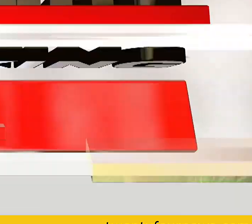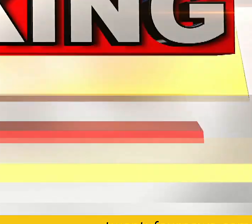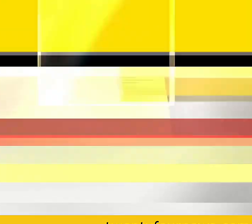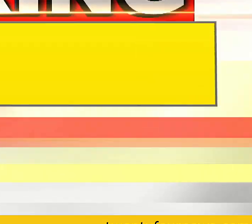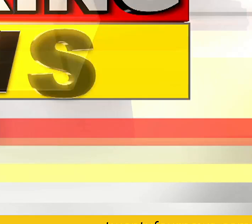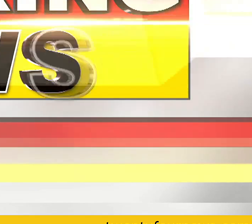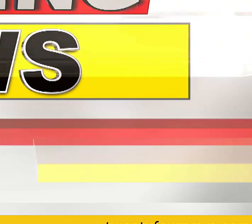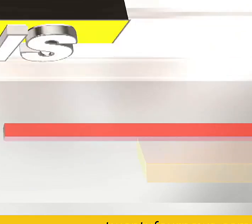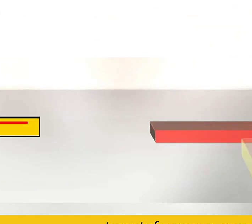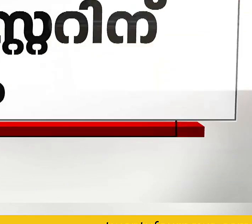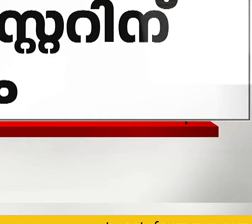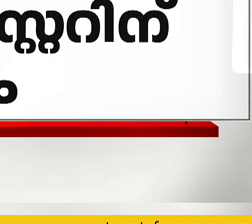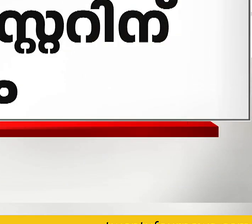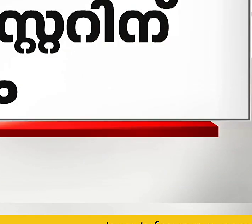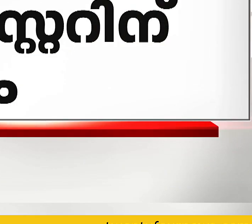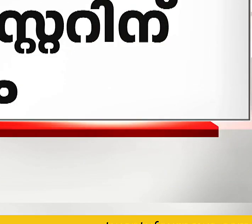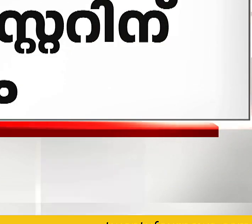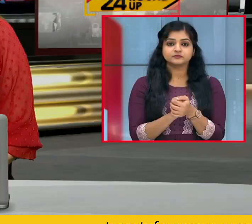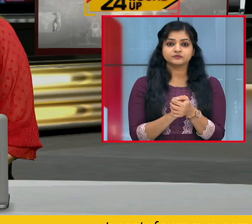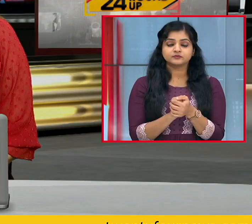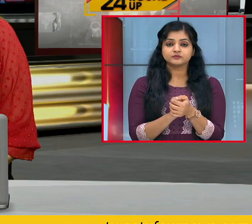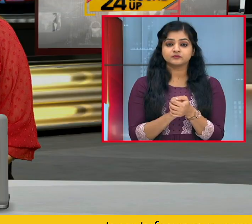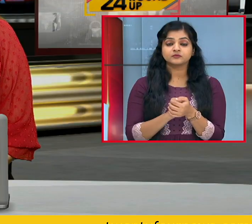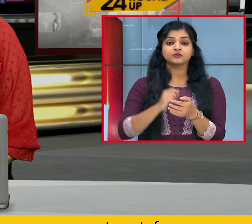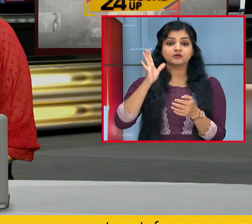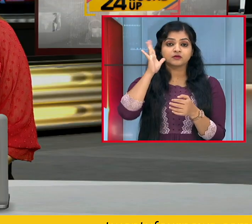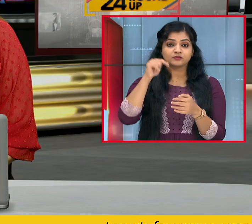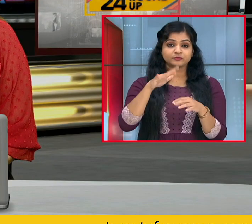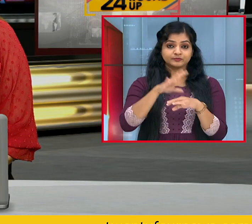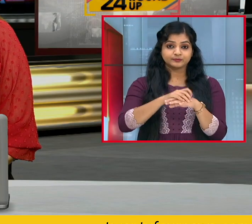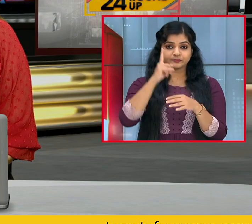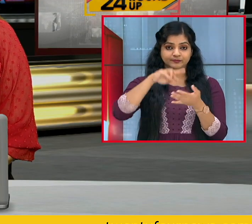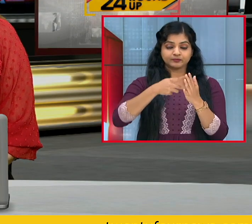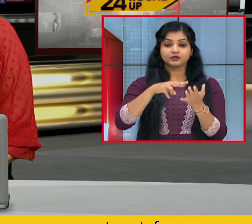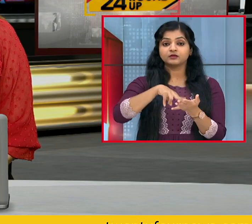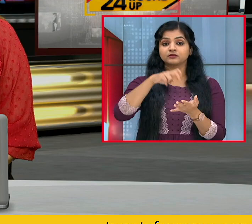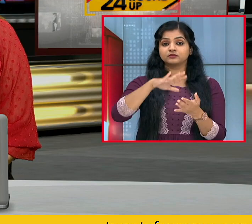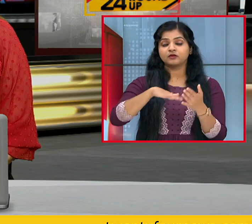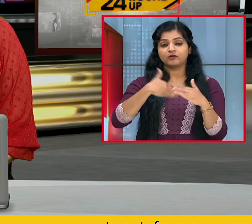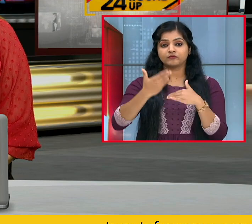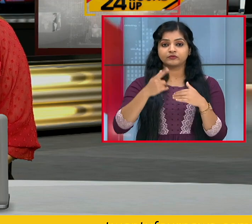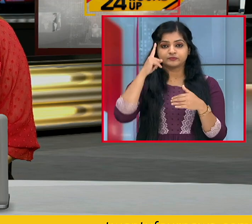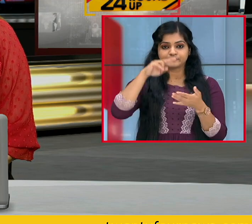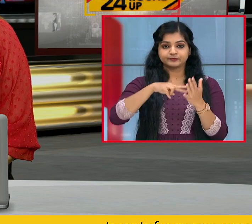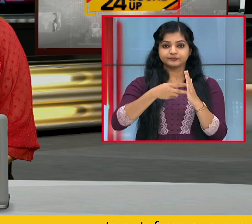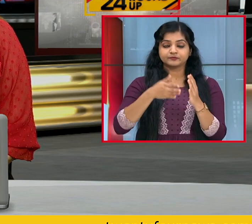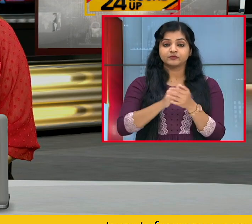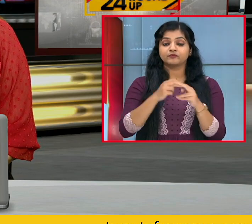ദൗത്യത്തിന്റെ ദിവസം പിന്നെയും മാറാനുള്ളൊരു ശ്രീ രാഹുൽ, അരിക്കൊമ്പൻ ദൗത്യം ഈസ്റ്ററിന് ശേഷം മതിയെന്നാണ് ഇപ്പോൾ ധാരണയായിരിക്കുന്നത്. അന്തിമ